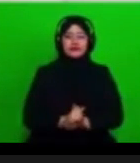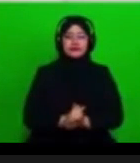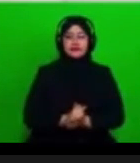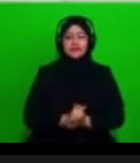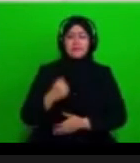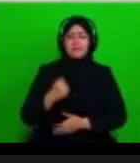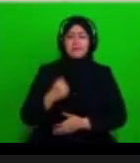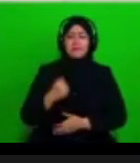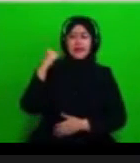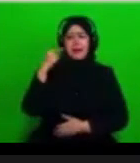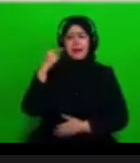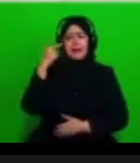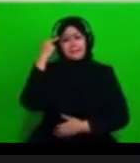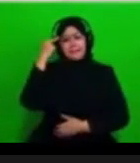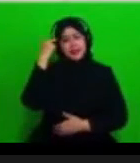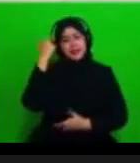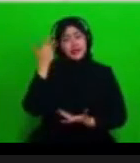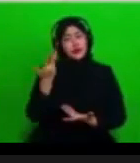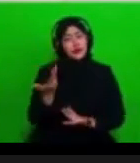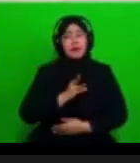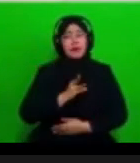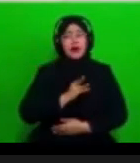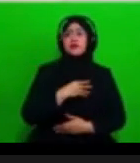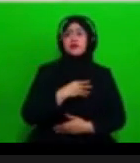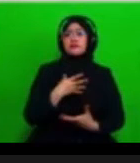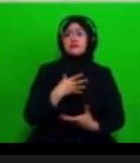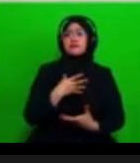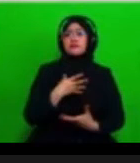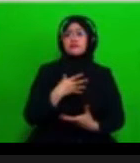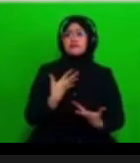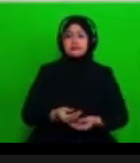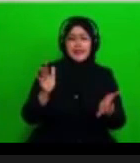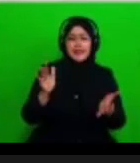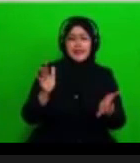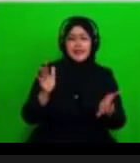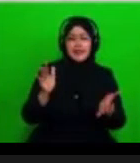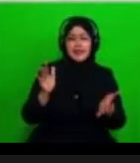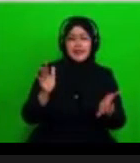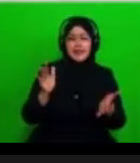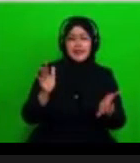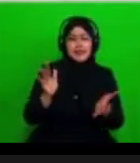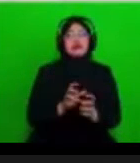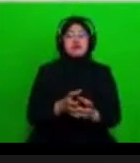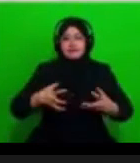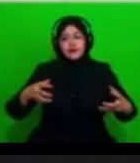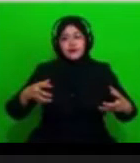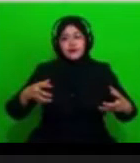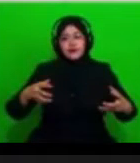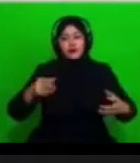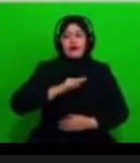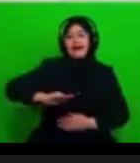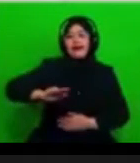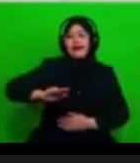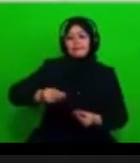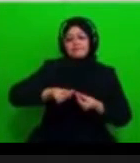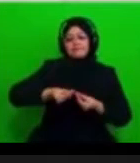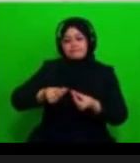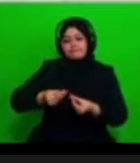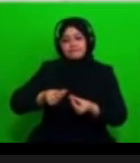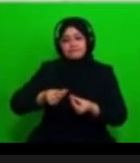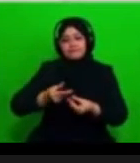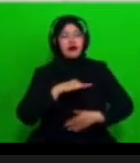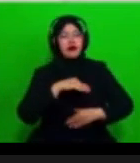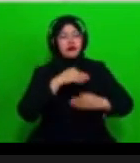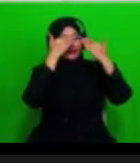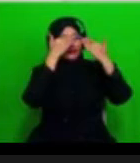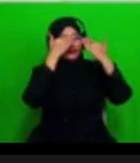berpikir, belajar, berkarya, dapat kita wujudkan mulai dari pendidikan di rumah. Dalam hal ini, kita sebagai orang tua perlu